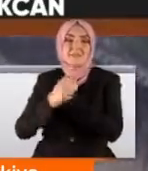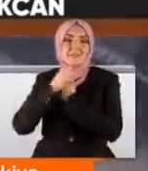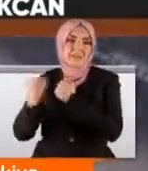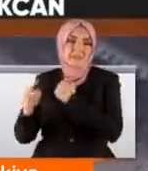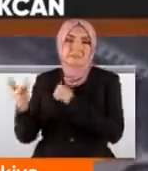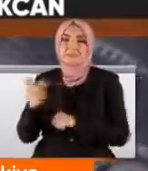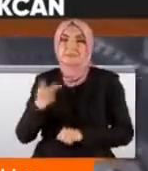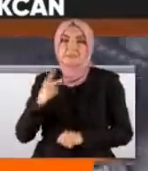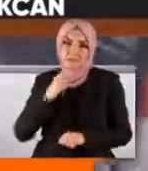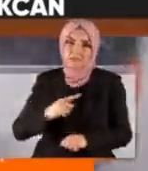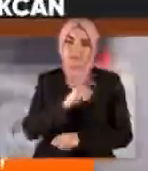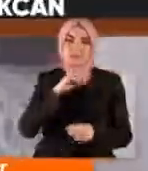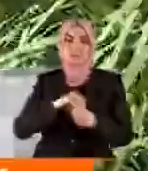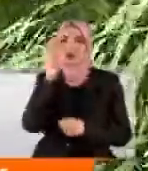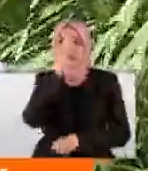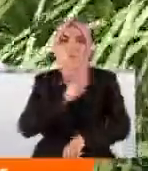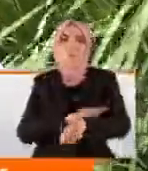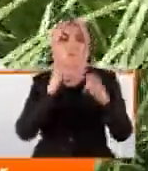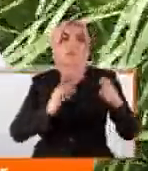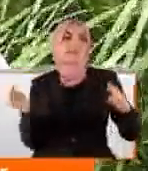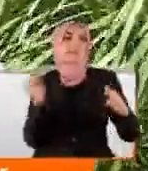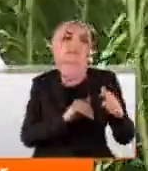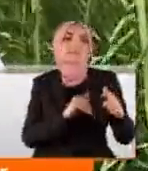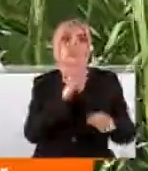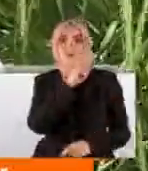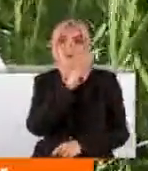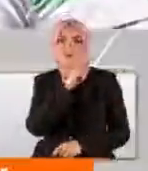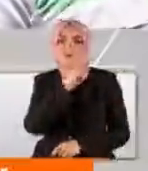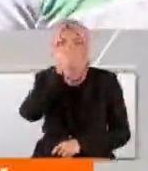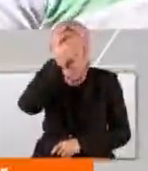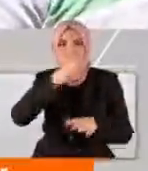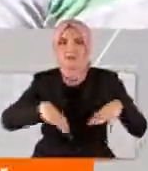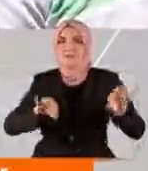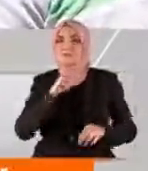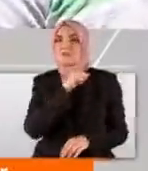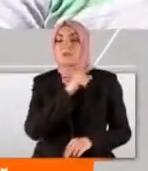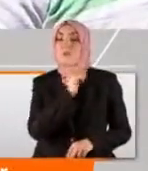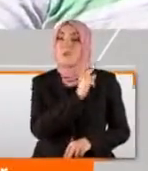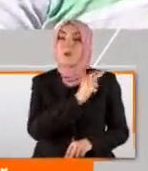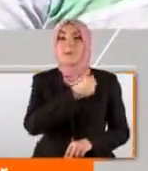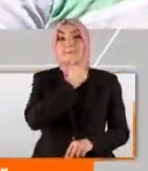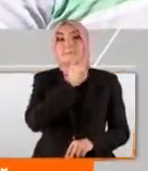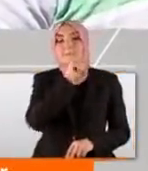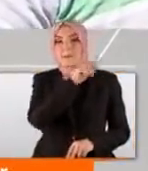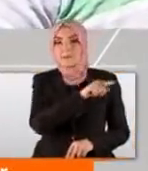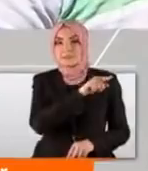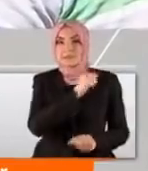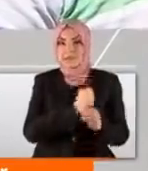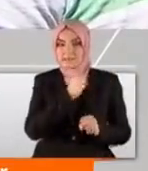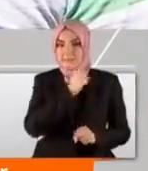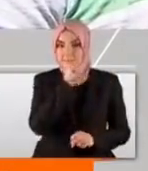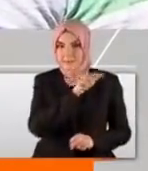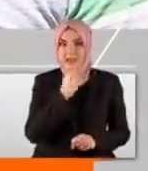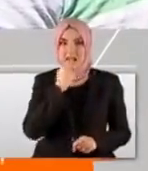şikayetçi olmak için karakolun yolunu tuttu. Orada tezgah kurdular. Babası Gazi Kutlu. Elinde demir sopayla Muhammed Kutlu